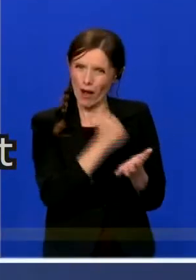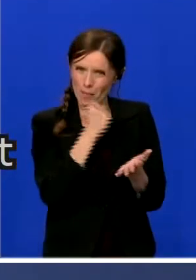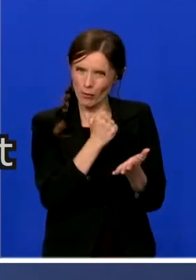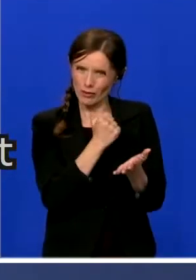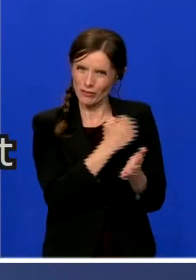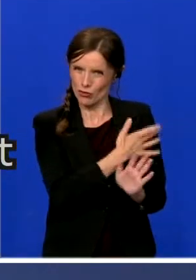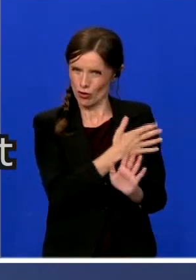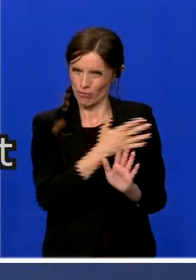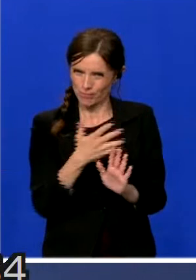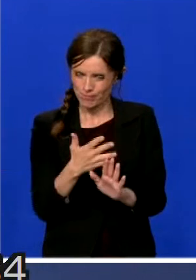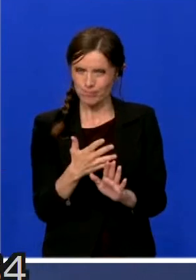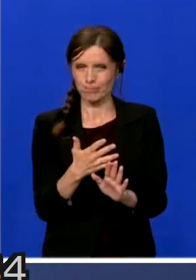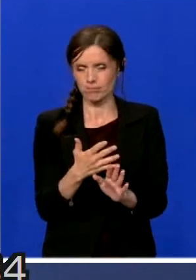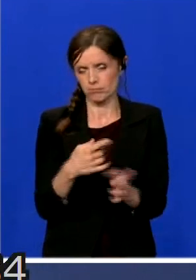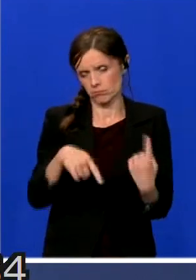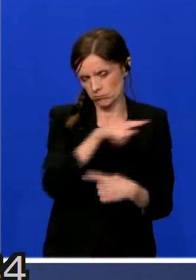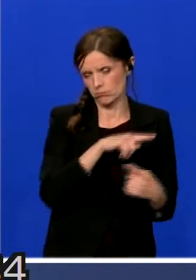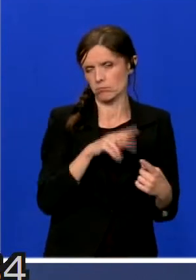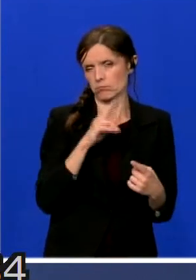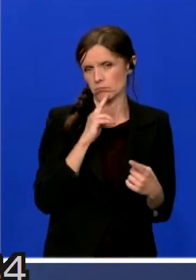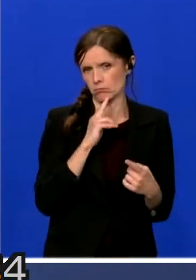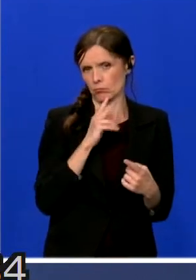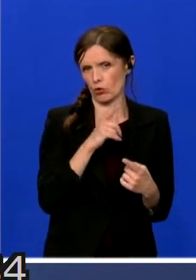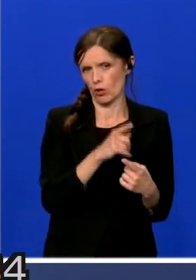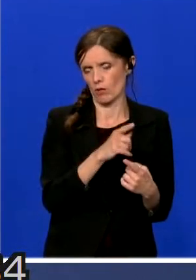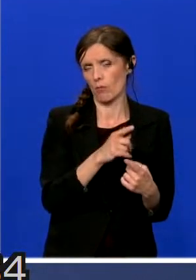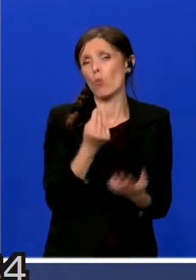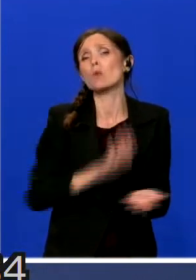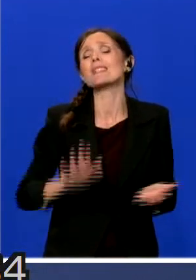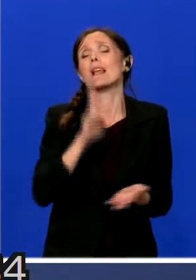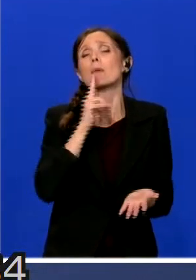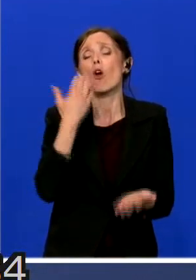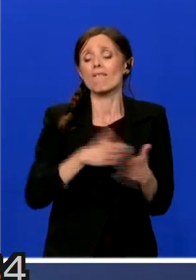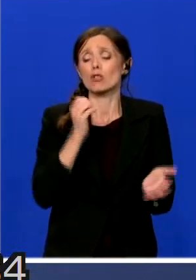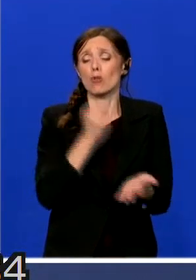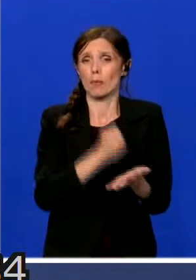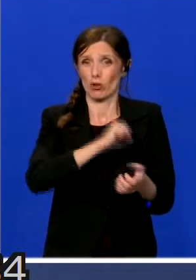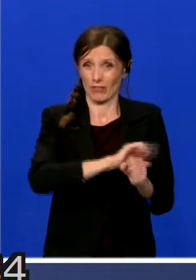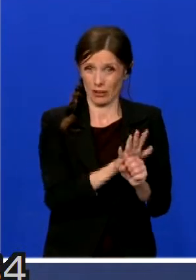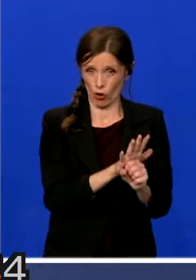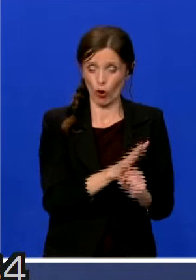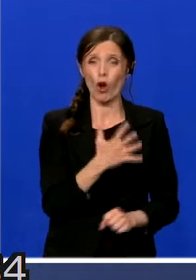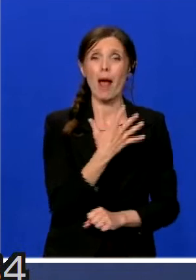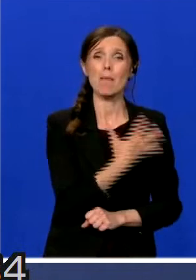koje su, kod kojih je registrovano oboljenje u našoj zemlji,